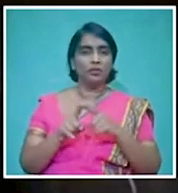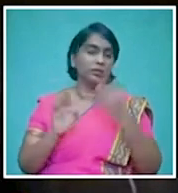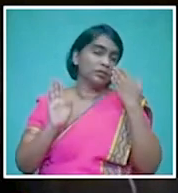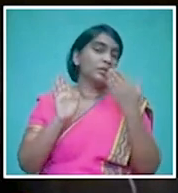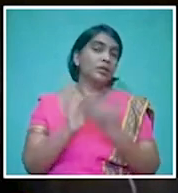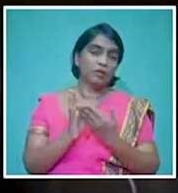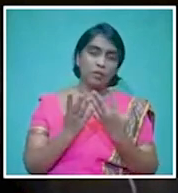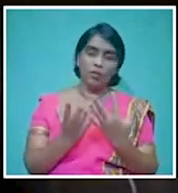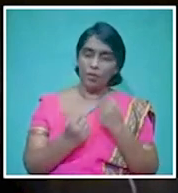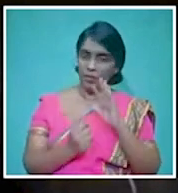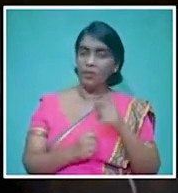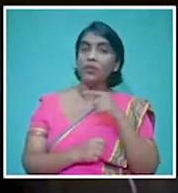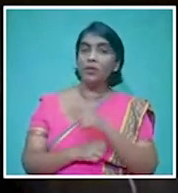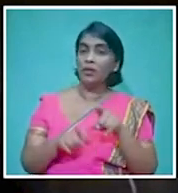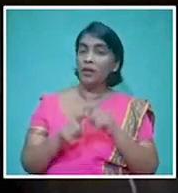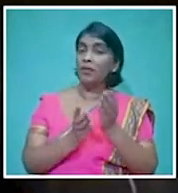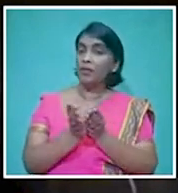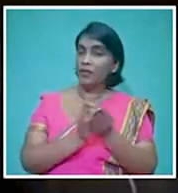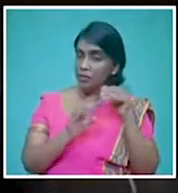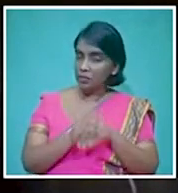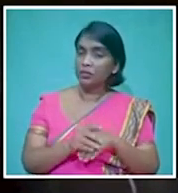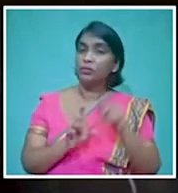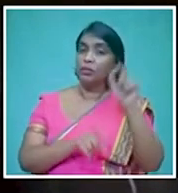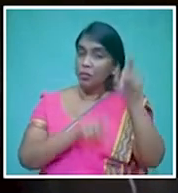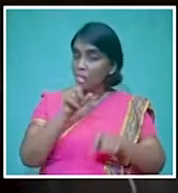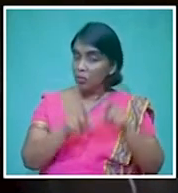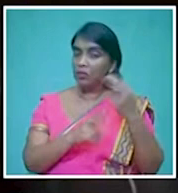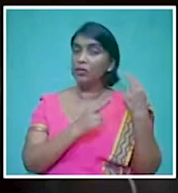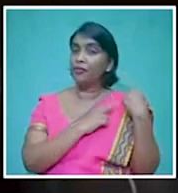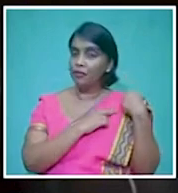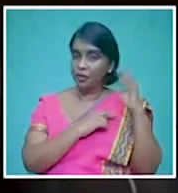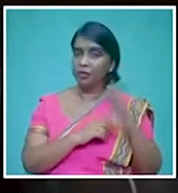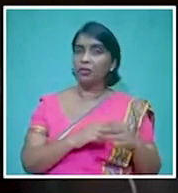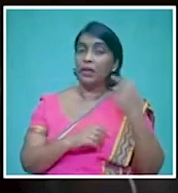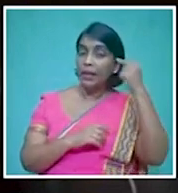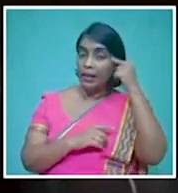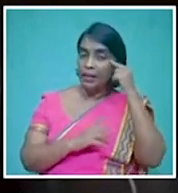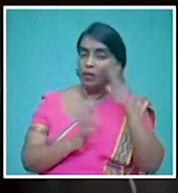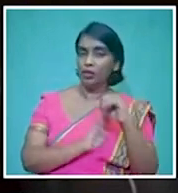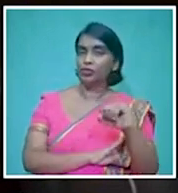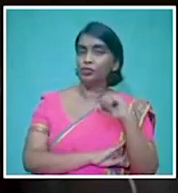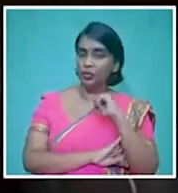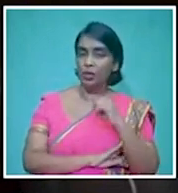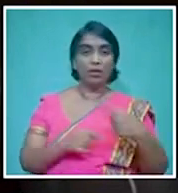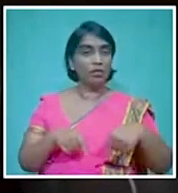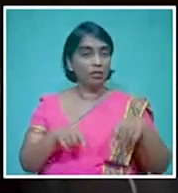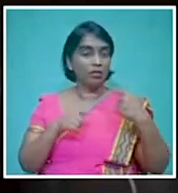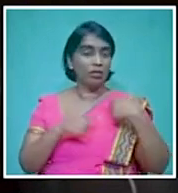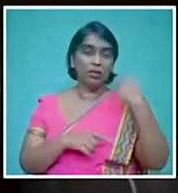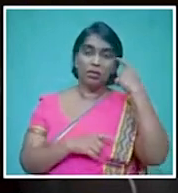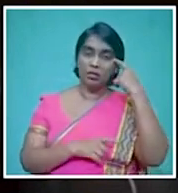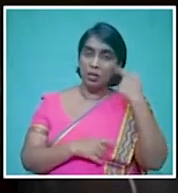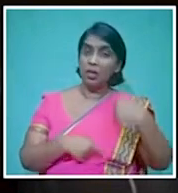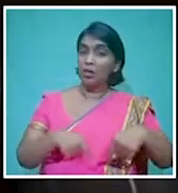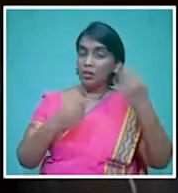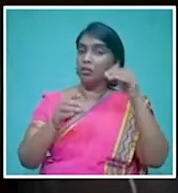අර්ථකථනය කිරීමට අවශ්‍යයි. ඒ විනය තුල පුද්ගලයන්ට වගකීමක් තියෙනවා. සිතීමේ ශක්තිය, තර්කන ශක්තිය, තර්කණය